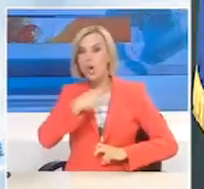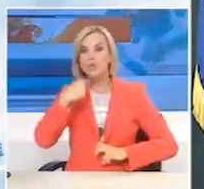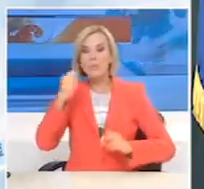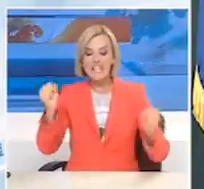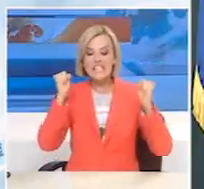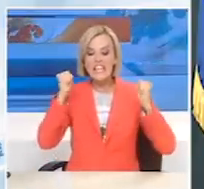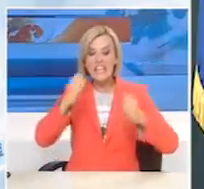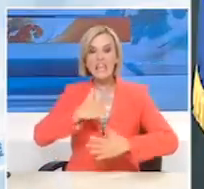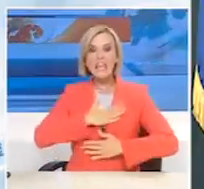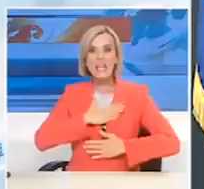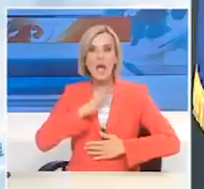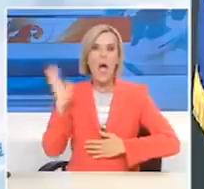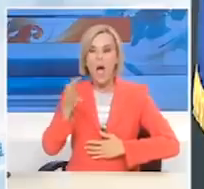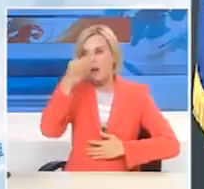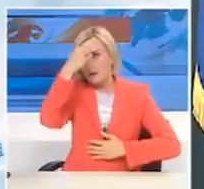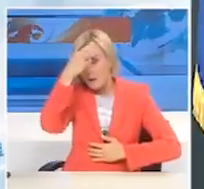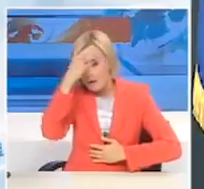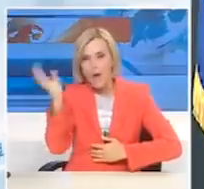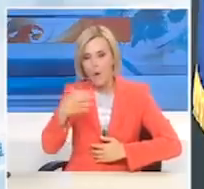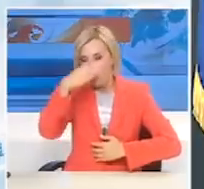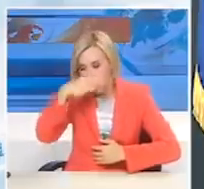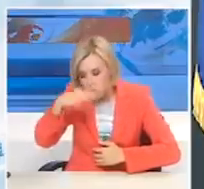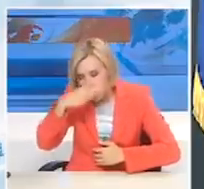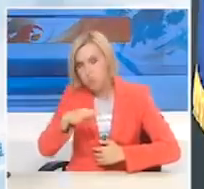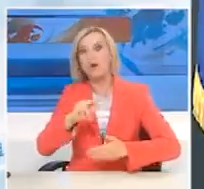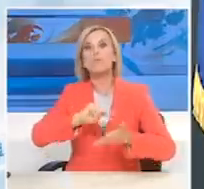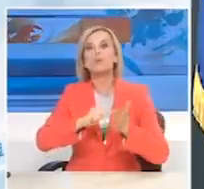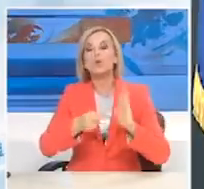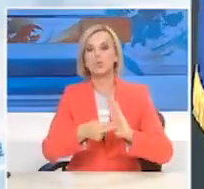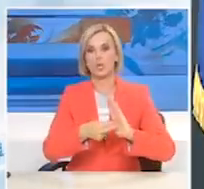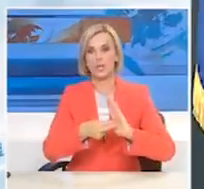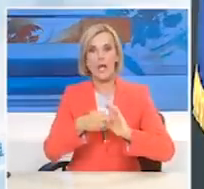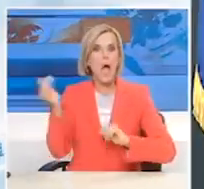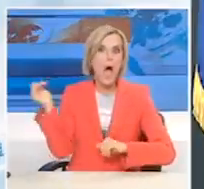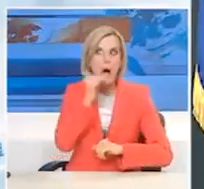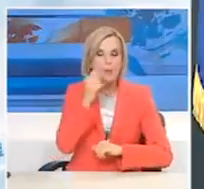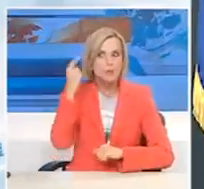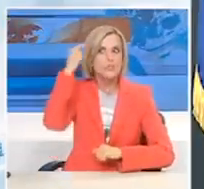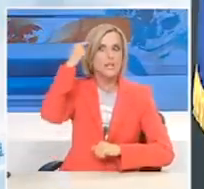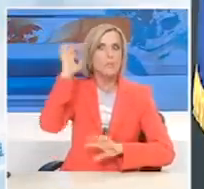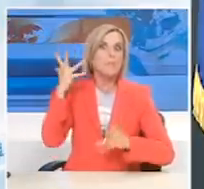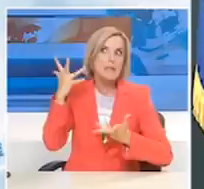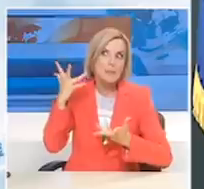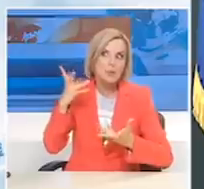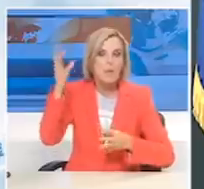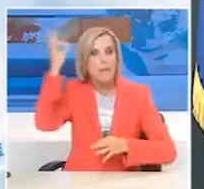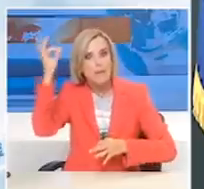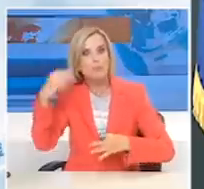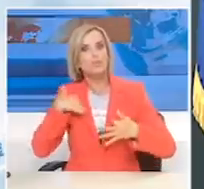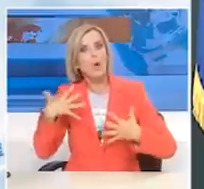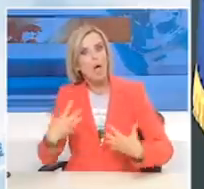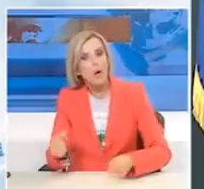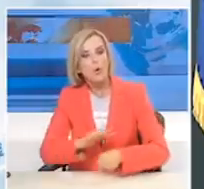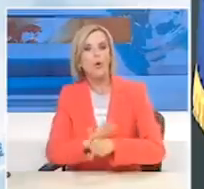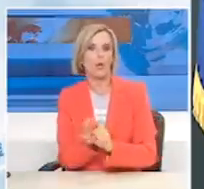συνεχίζεται. Όσο κυκλοφορεί ο ιός, συμπτώματα ίωσης πρέπει να ελέγχονται για την παρουσία του ιού, ώστε να γίνεται η κατάλληλη απομόνωσή μας,